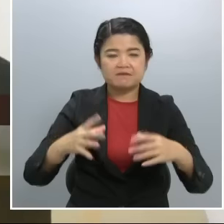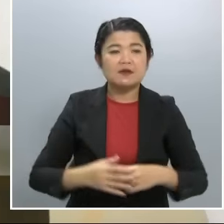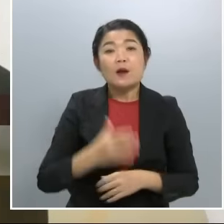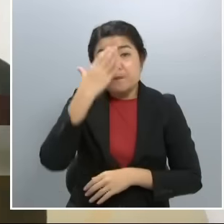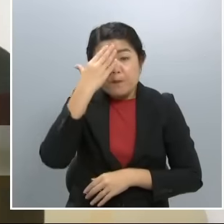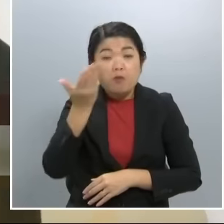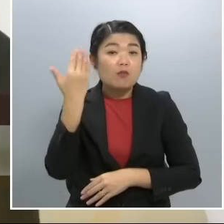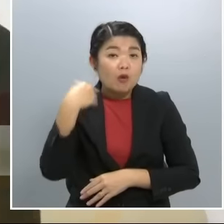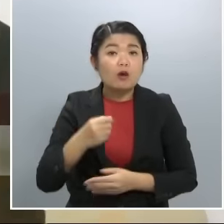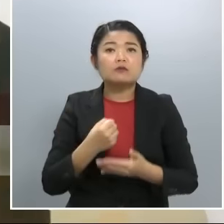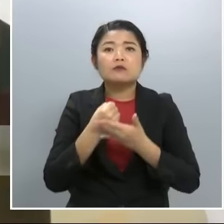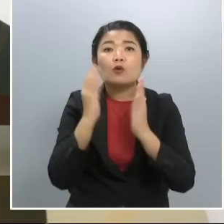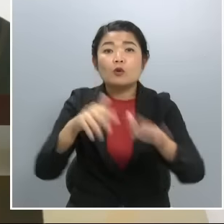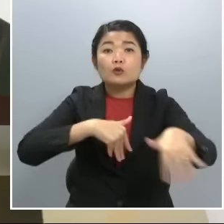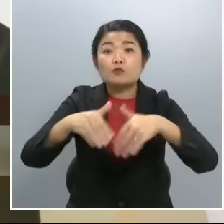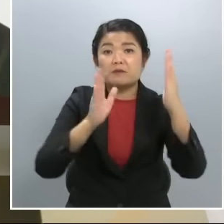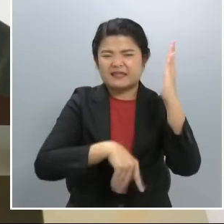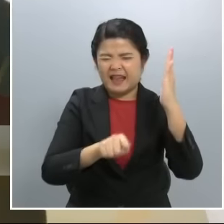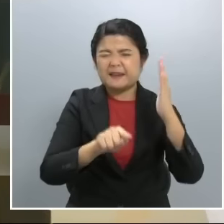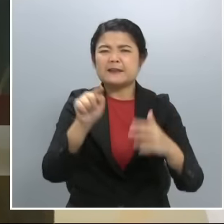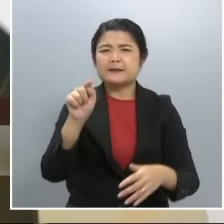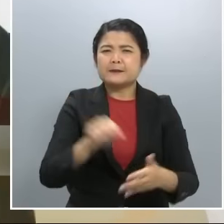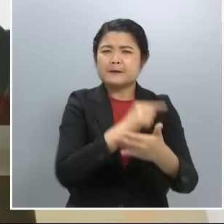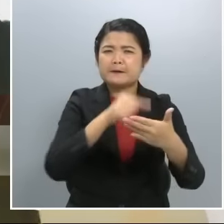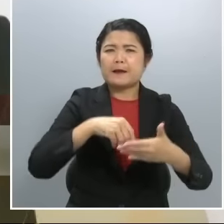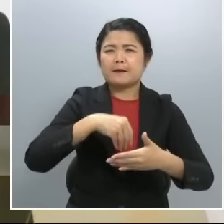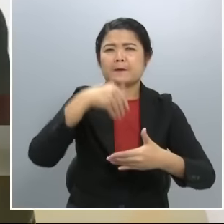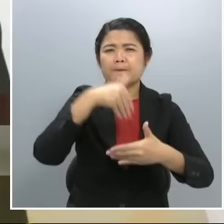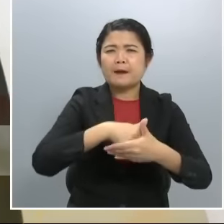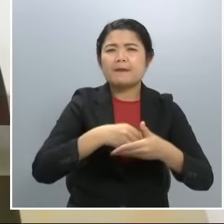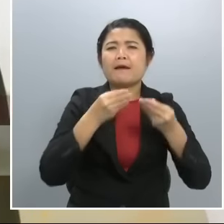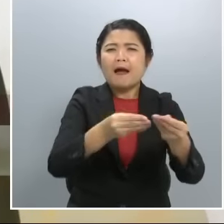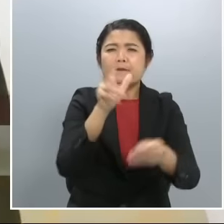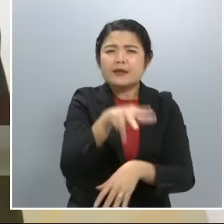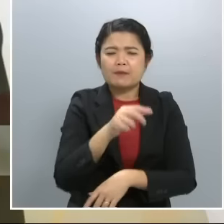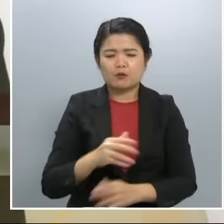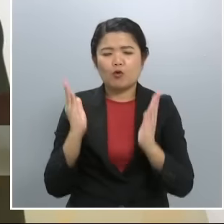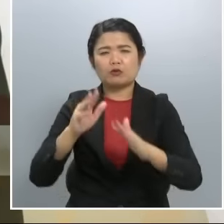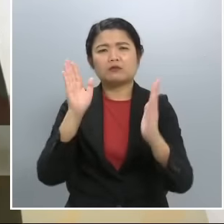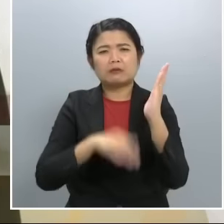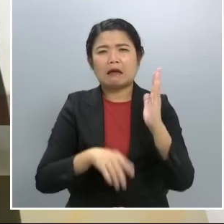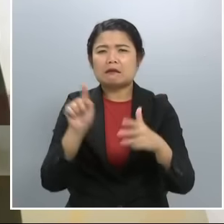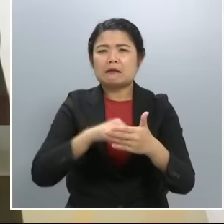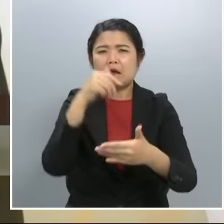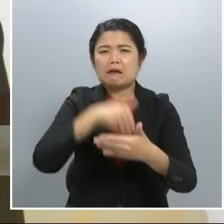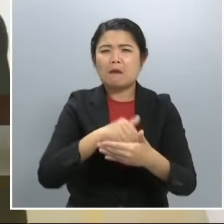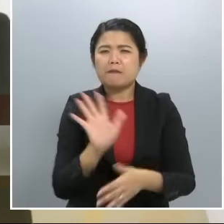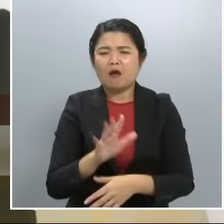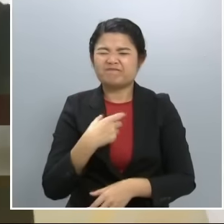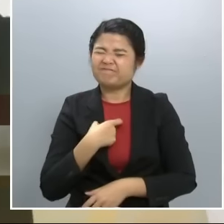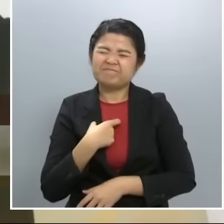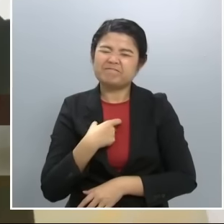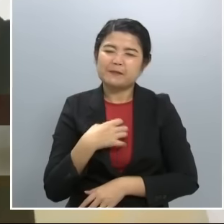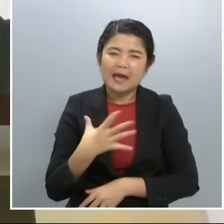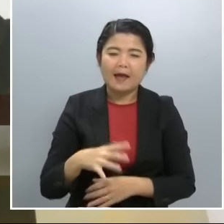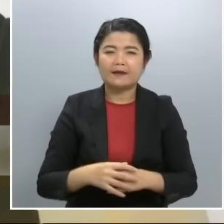รณรงค์ให้ประชาชนในภาคใต้ไม่เลือกพรรคเพื่อไทยเมื่อคนใต้ไม่เลือกจึงไม่อยากทรยศ แล้วถ้าเกิดมติเสียงส่วนใหญ่เขาร่วมอ่ะ